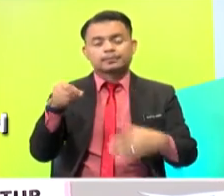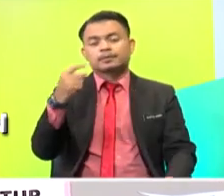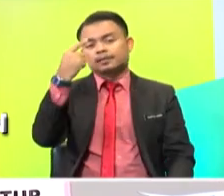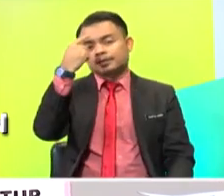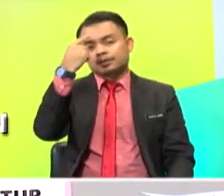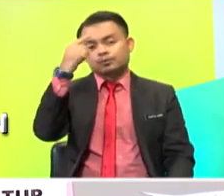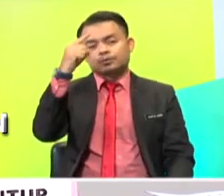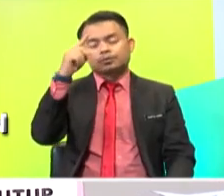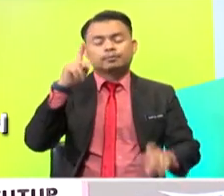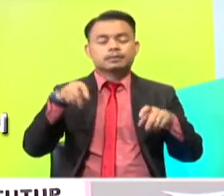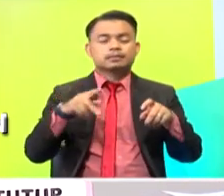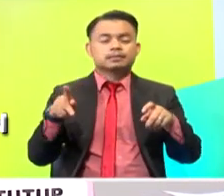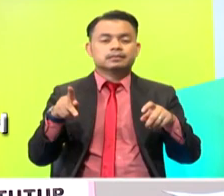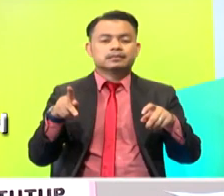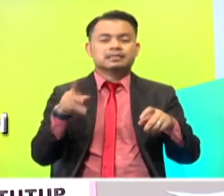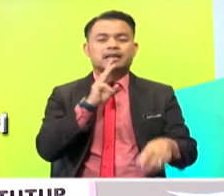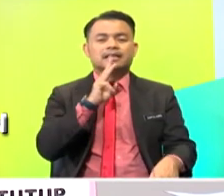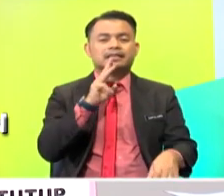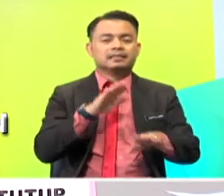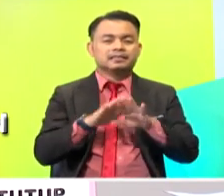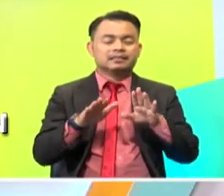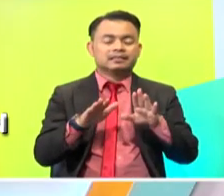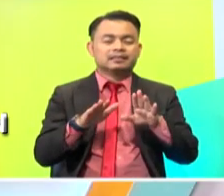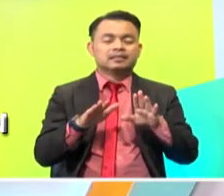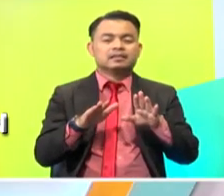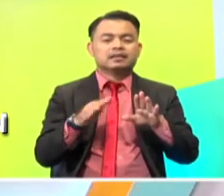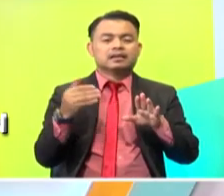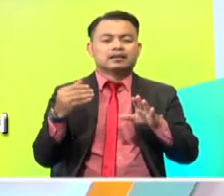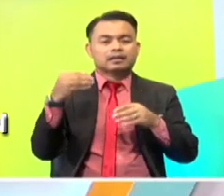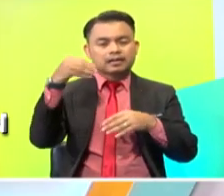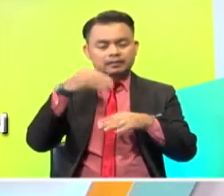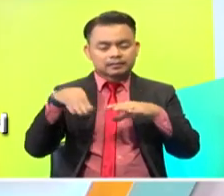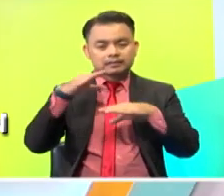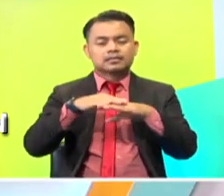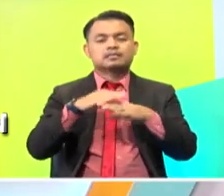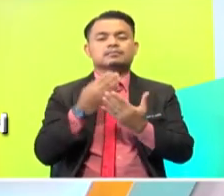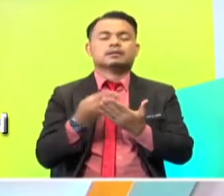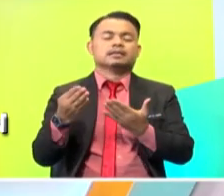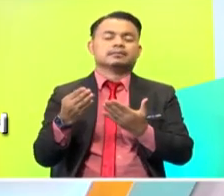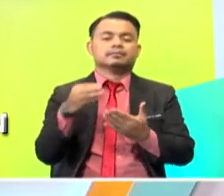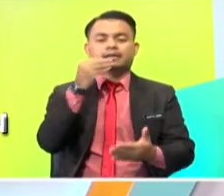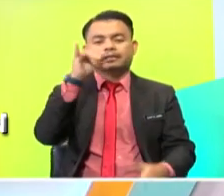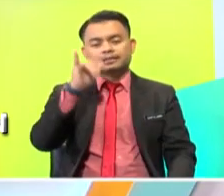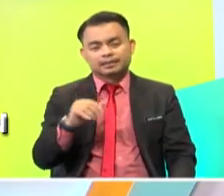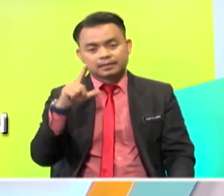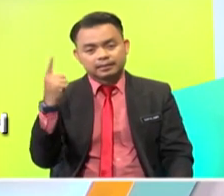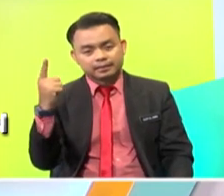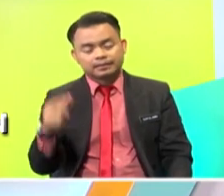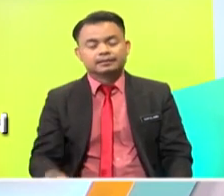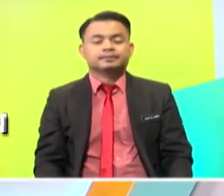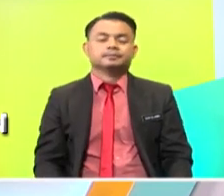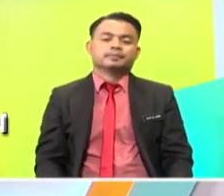tidak terkena bahan makanan yang lain er iyelah tu Cikgu saya setuju dan kalau contohnya untuk